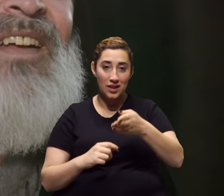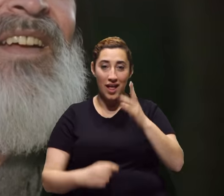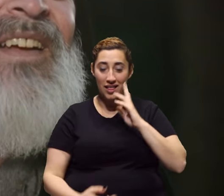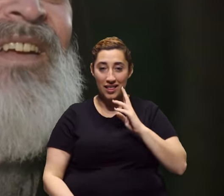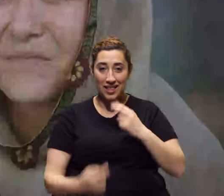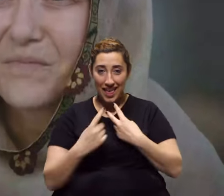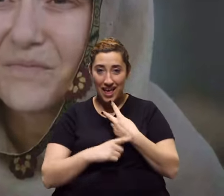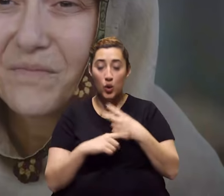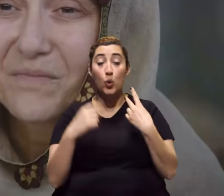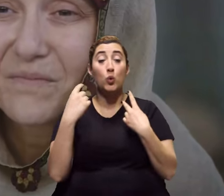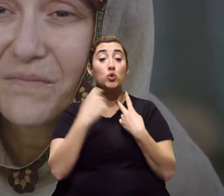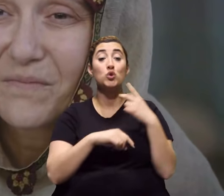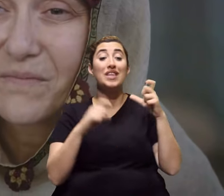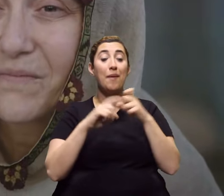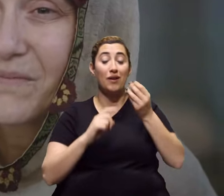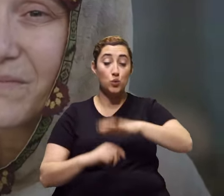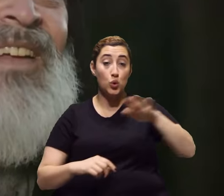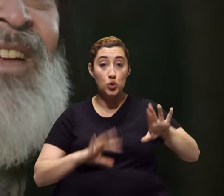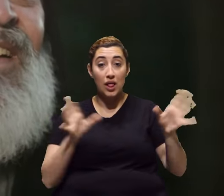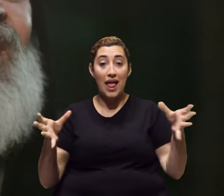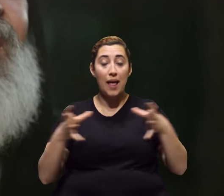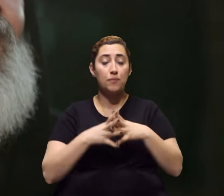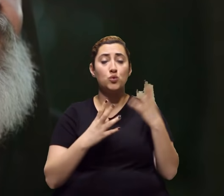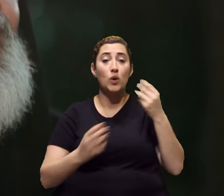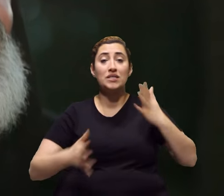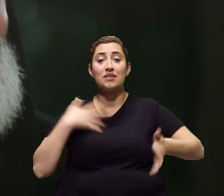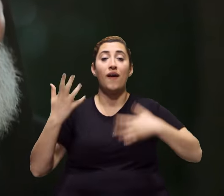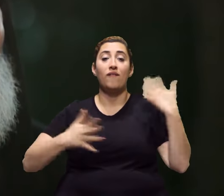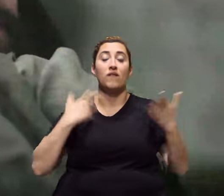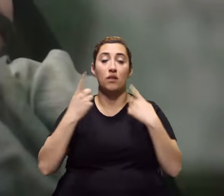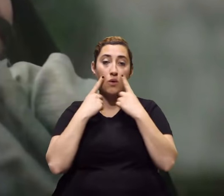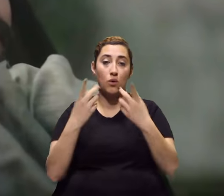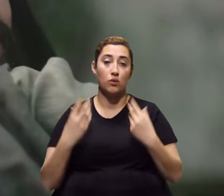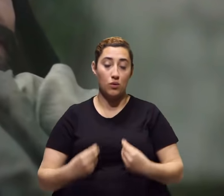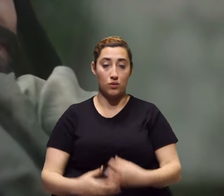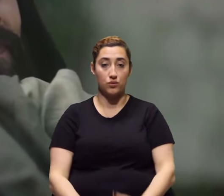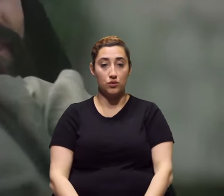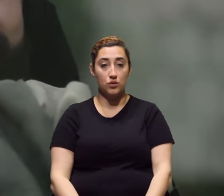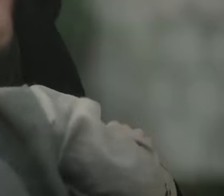yengemiz, Yunus Emre'nin evlatları dahi pek sevinç ile dolu olduk.